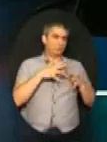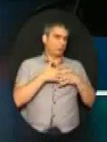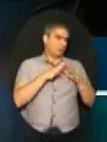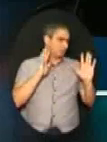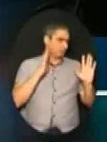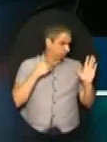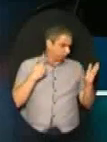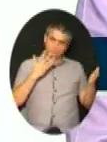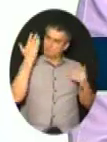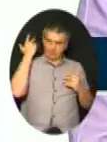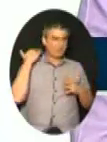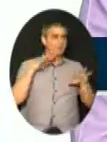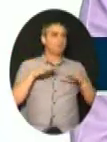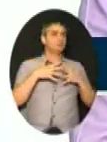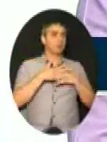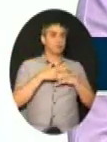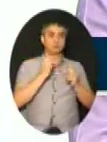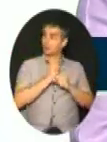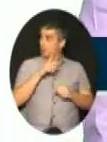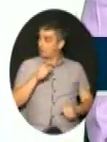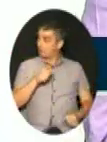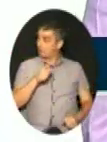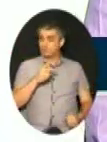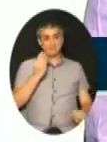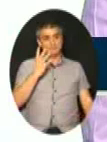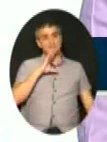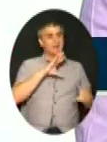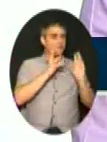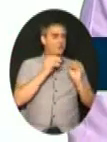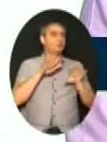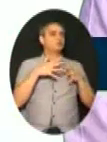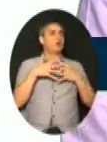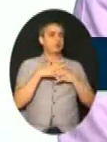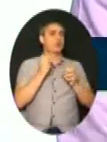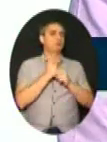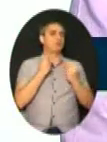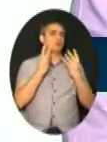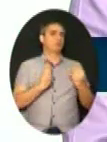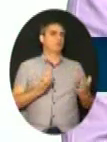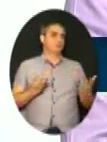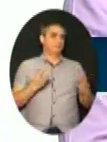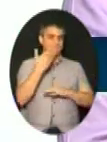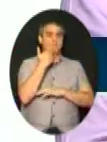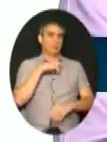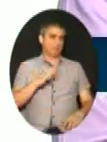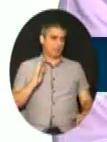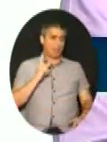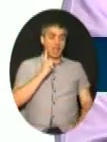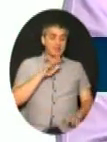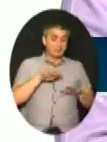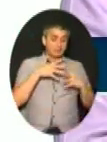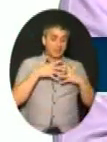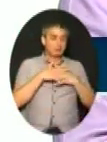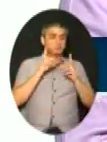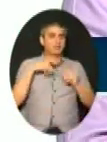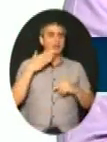היו גם בעבר ממשלות אחדות שעשו... גם בהרכב הזה? רגע, באופן כללי. היו ממשלות אחדות שעשו דברים טובים במדינת ישראל. אבל ממשלת